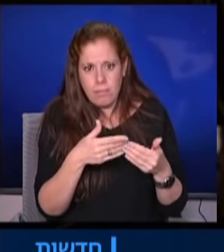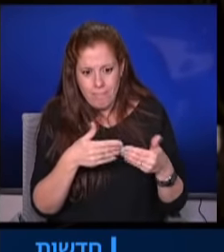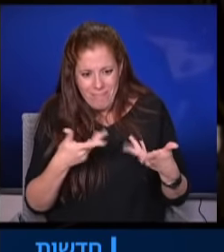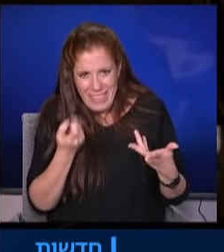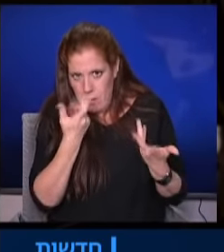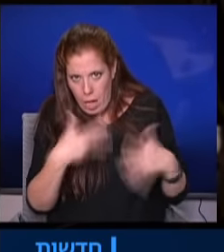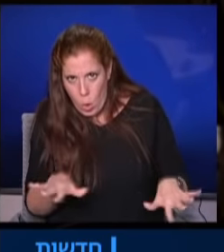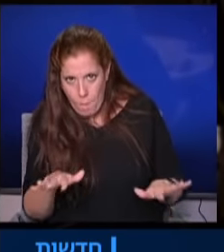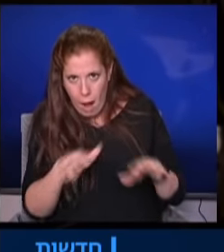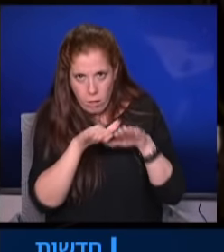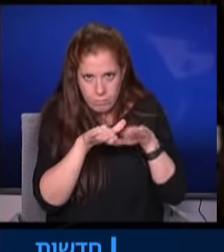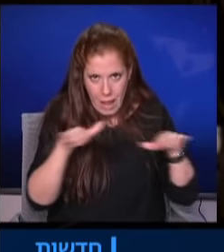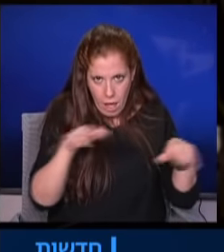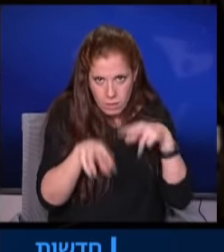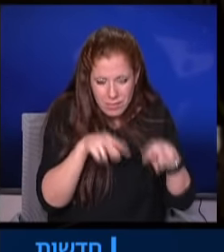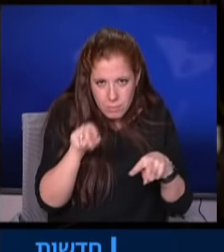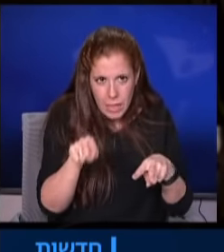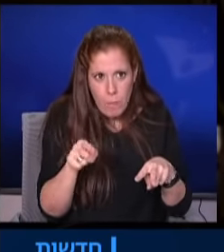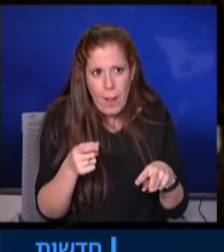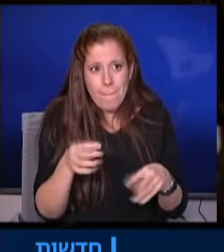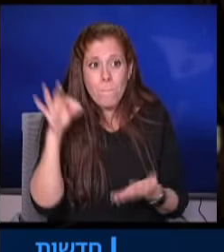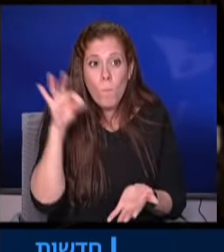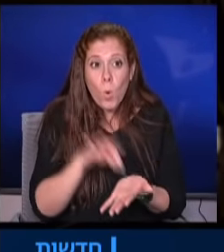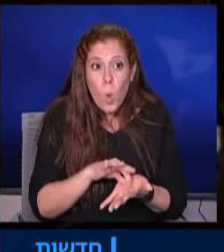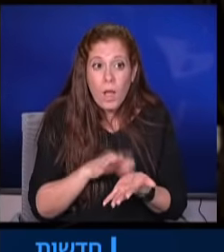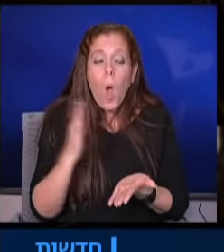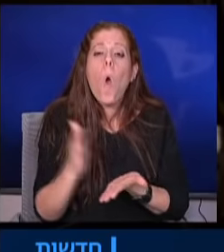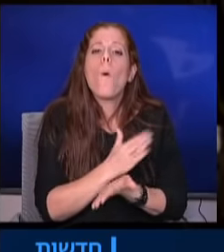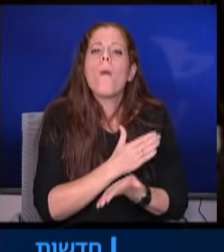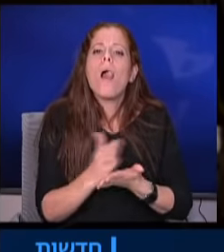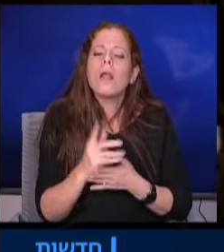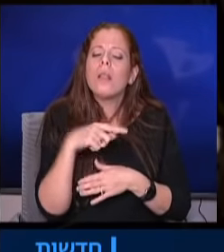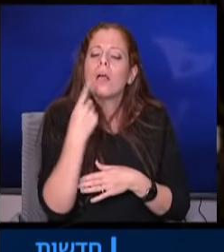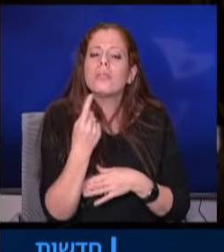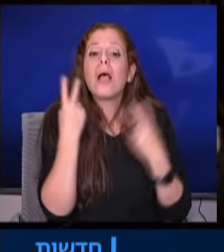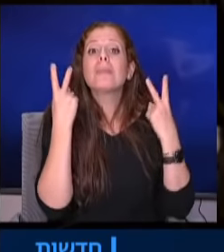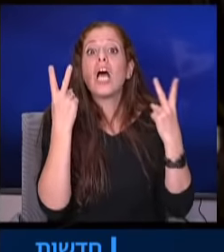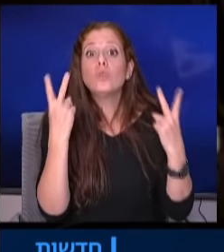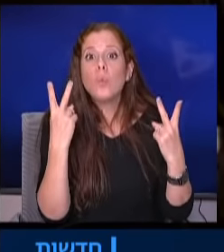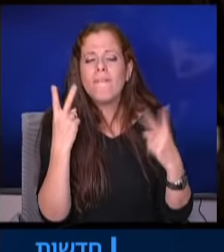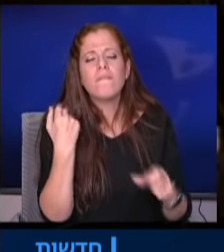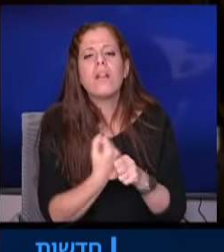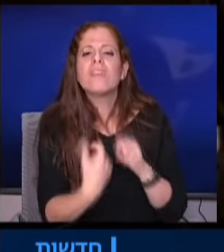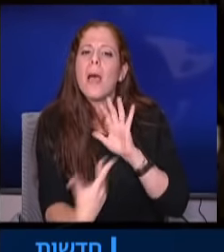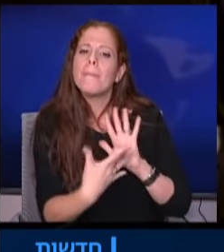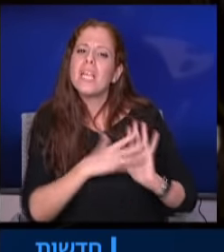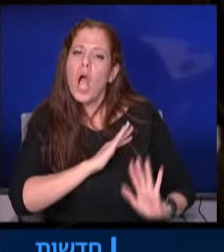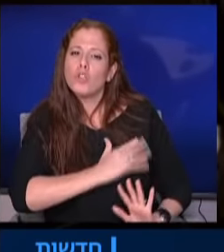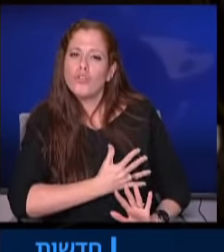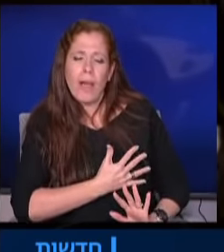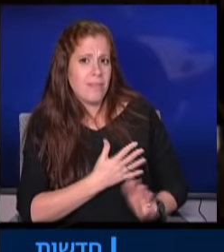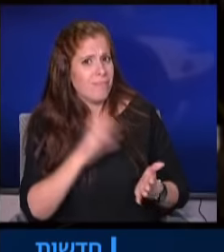טיפולים. ואותו רגע הוא מחליט להגיד לי כמה זה חשוב לבצע בדיקת שד, למרות שלא היה לי שום